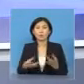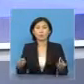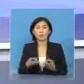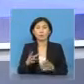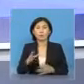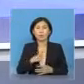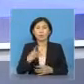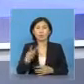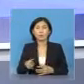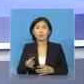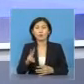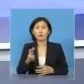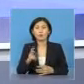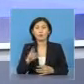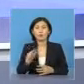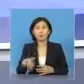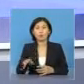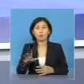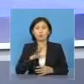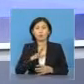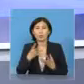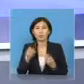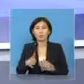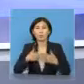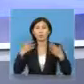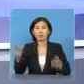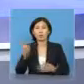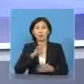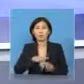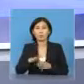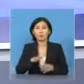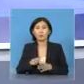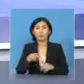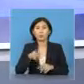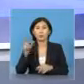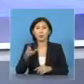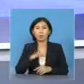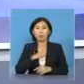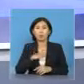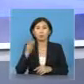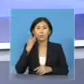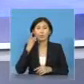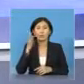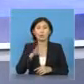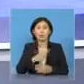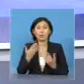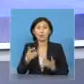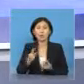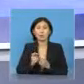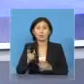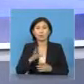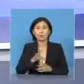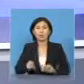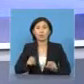требовалась 120-140 больным в сутки. Большой объем работы выпал на долю врачей, которые стояли и стоят на краю борьбы